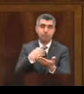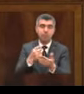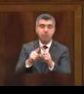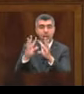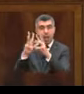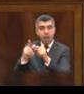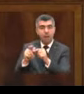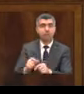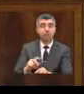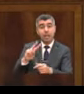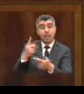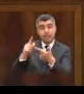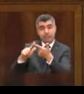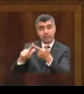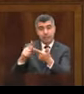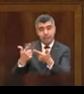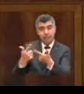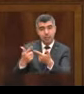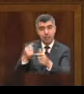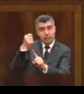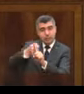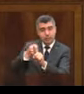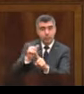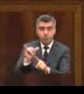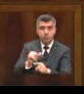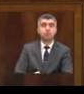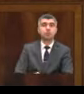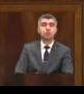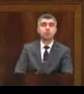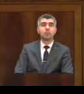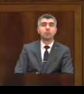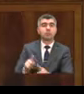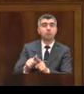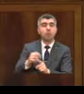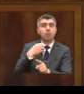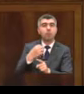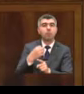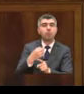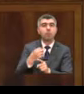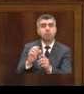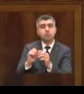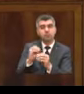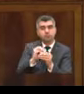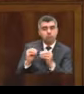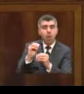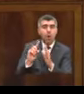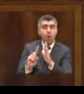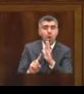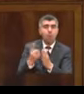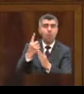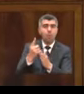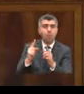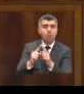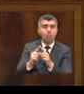بالأرقام. الإنجاز الثاني الذي لا يقل أهمية وهو يتعلق بتنظيم أول وأكبر عملية جمع